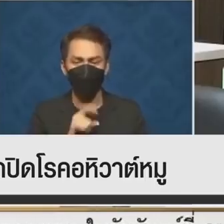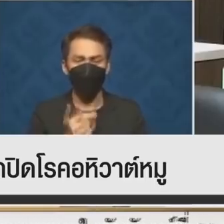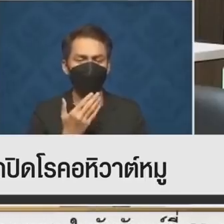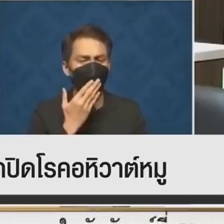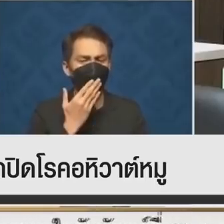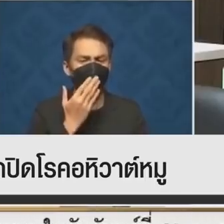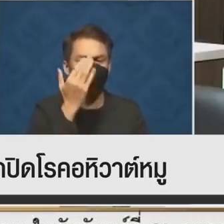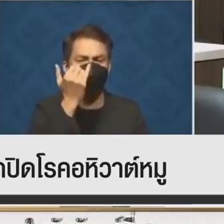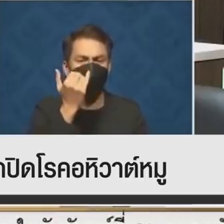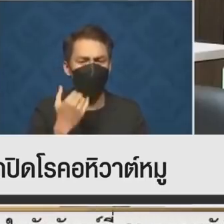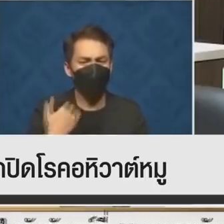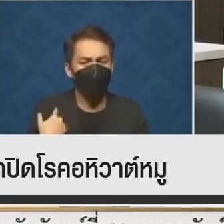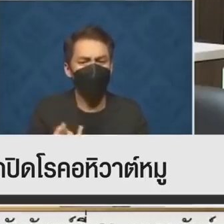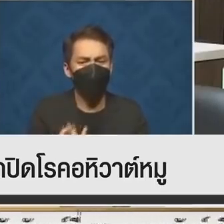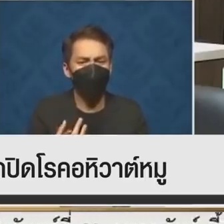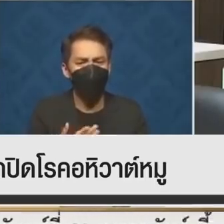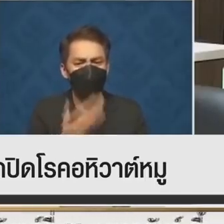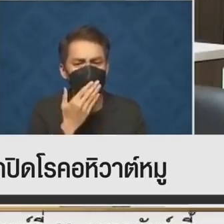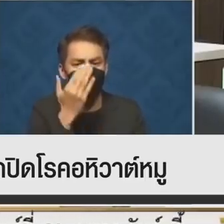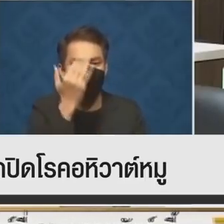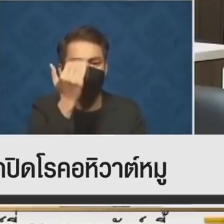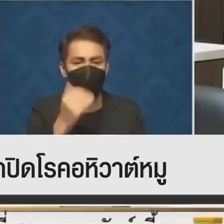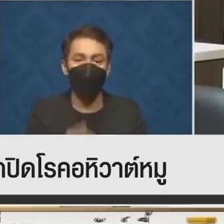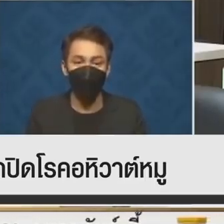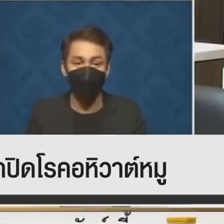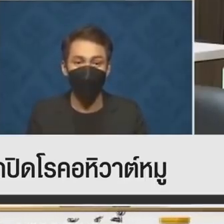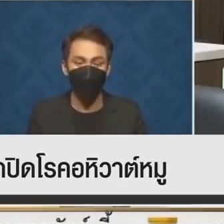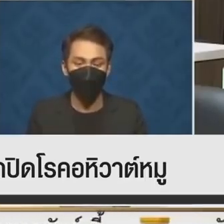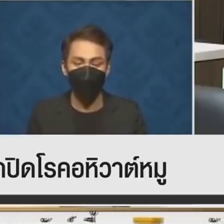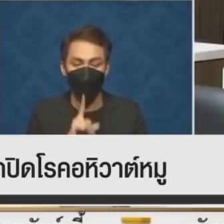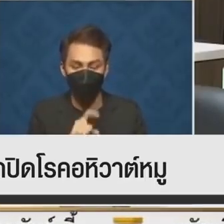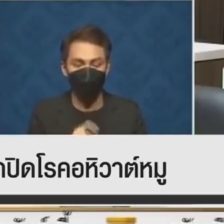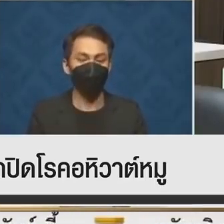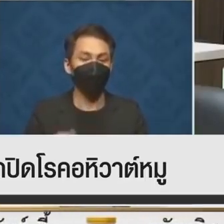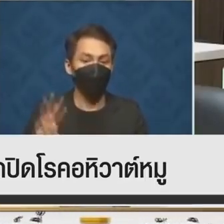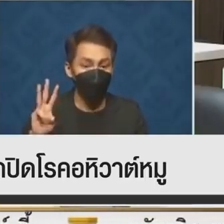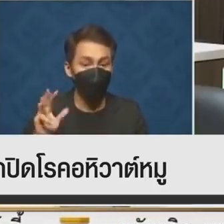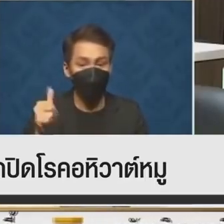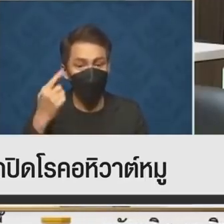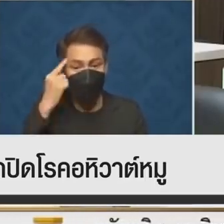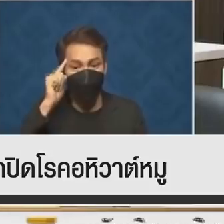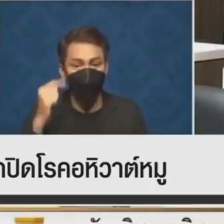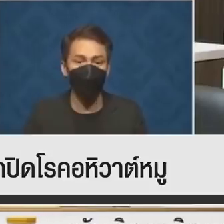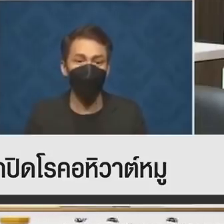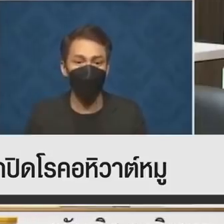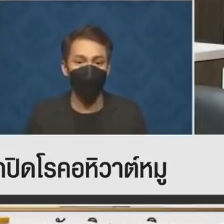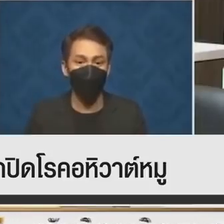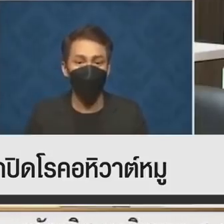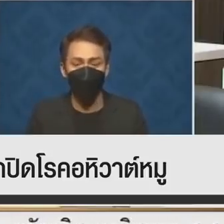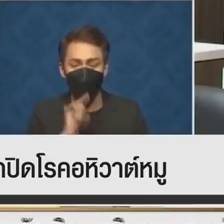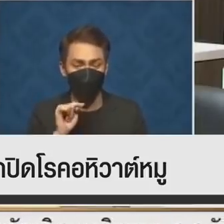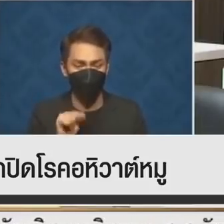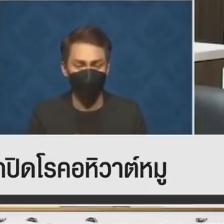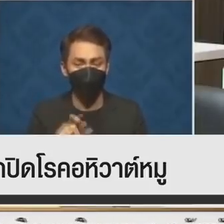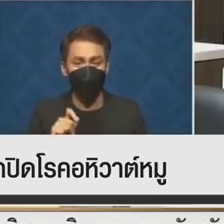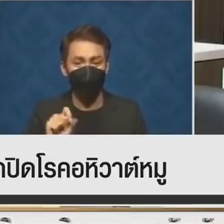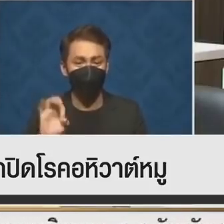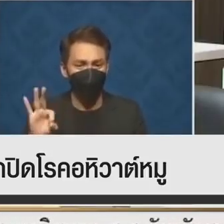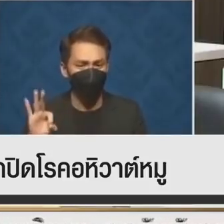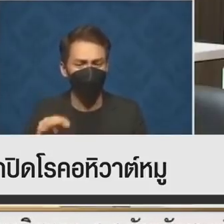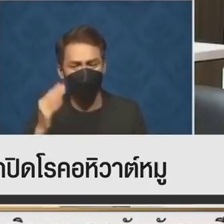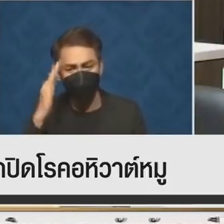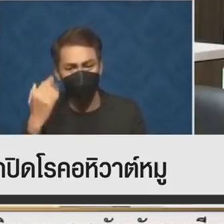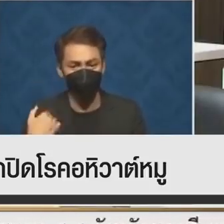กปิดมันมีอะไรกันนะครับต้องปกปิดอ่ะสาบานได้ไหมว่าไม่รู้จริงๆว่าเป็นโรคไอวาแอฟริกากล้าสาบานกัน